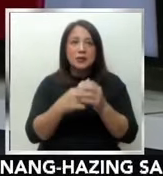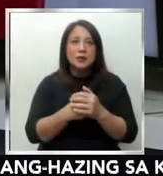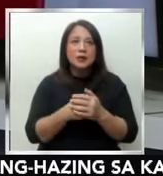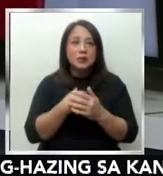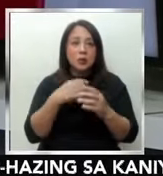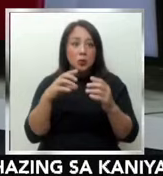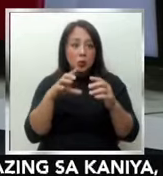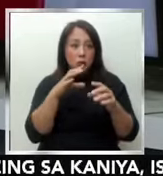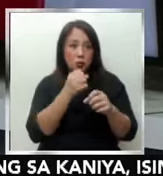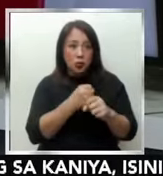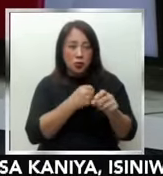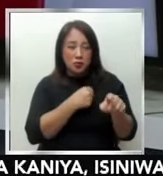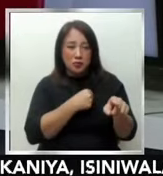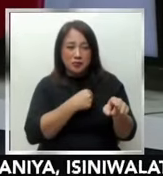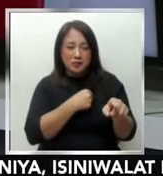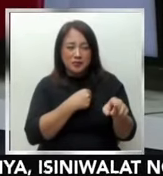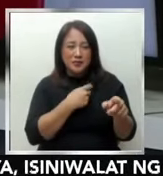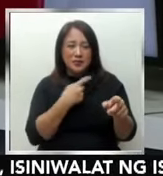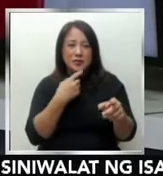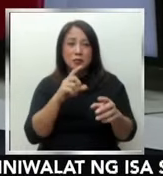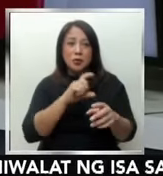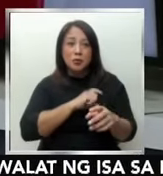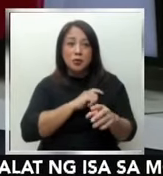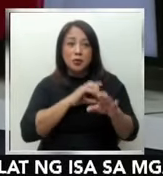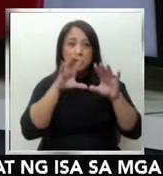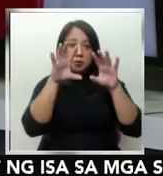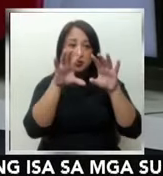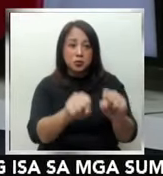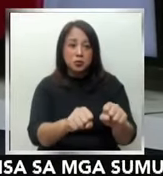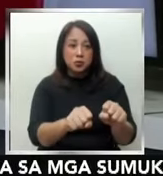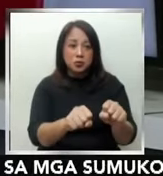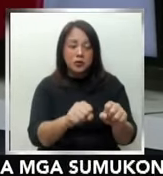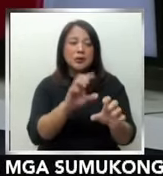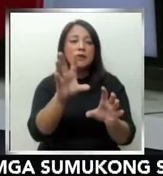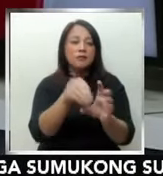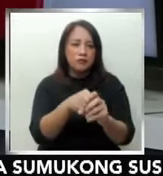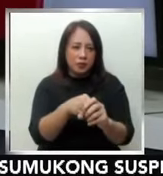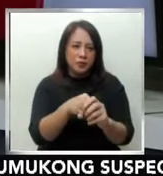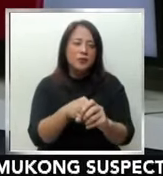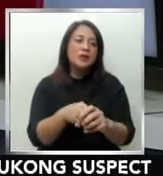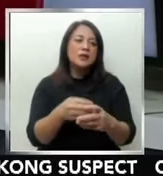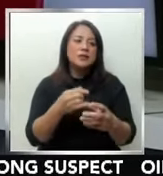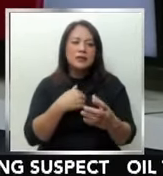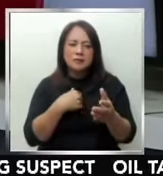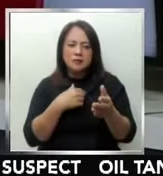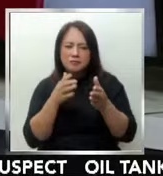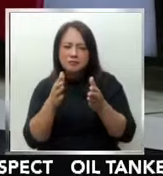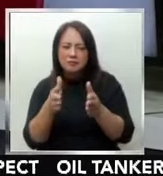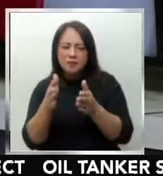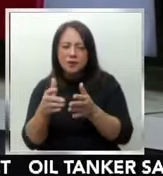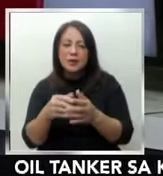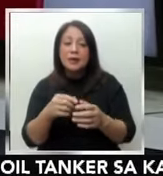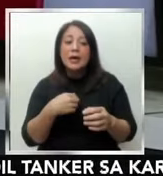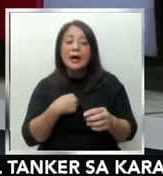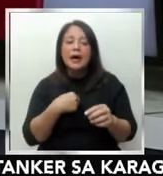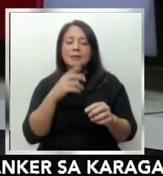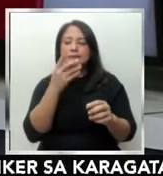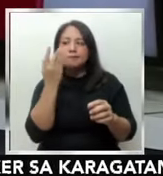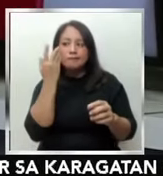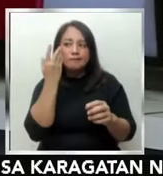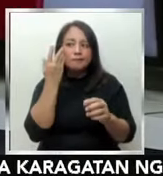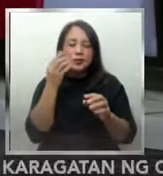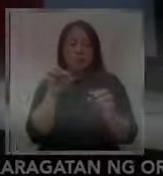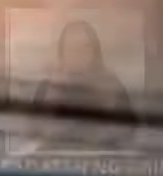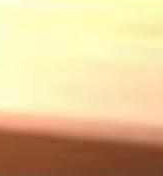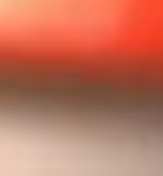kanila ang mga pulis na humuli sa kanila sangkot umano sa mga modus na tanim droga at hulidap nakatutok